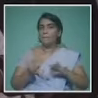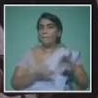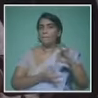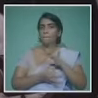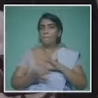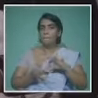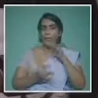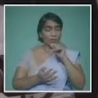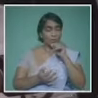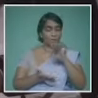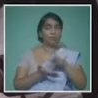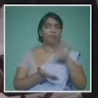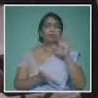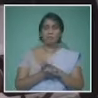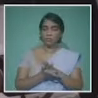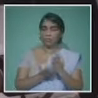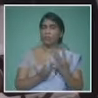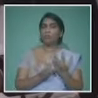ප්‍රජාතන්ත්‍රවාදී තහවුරු වෙන්න ඕනේ.